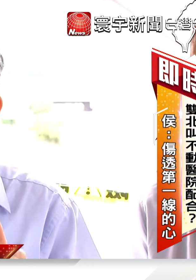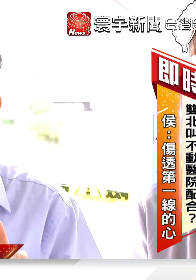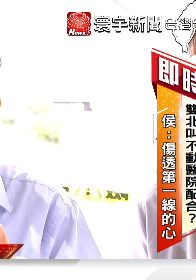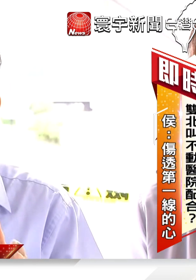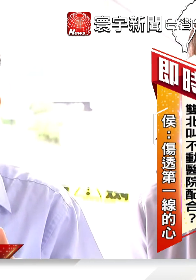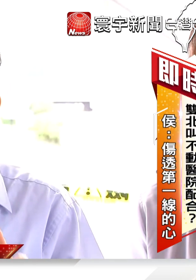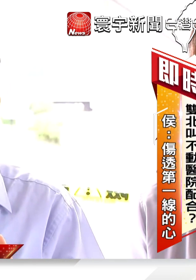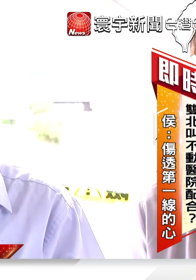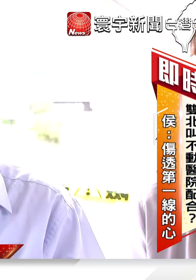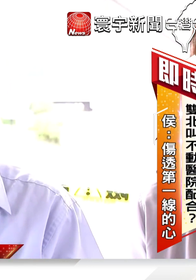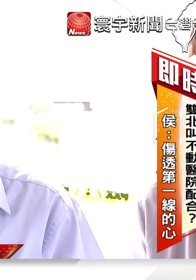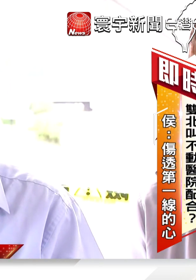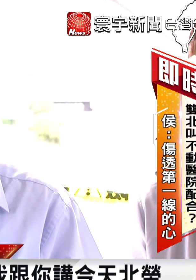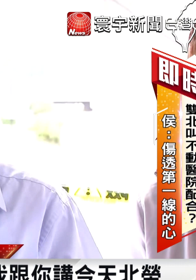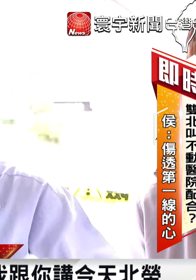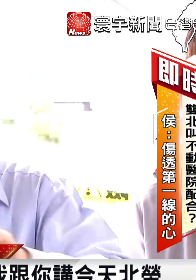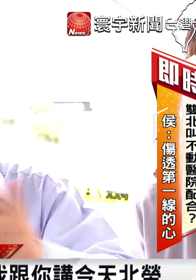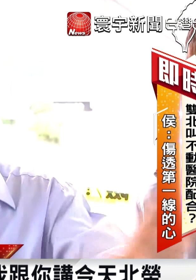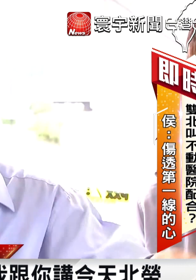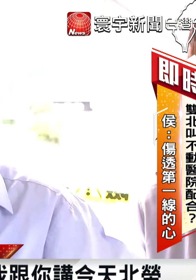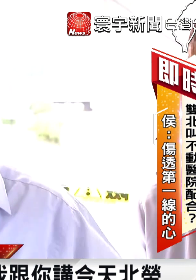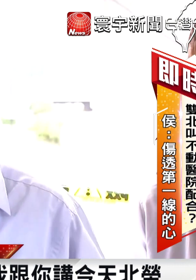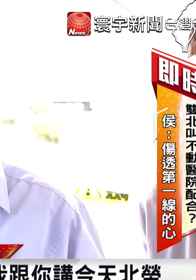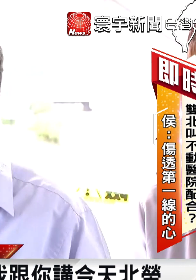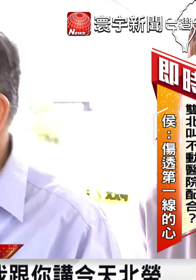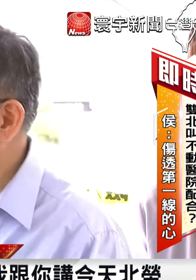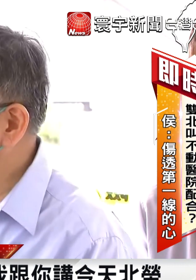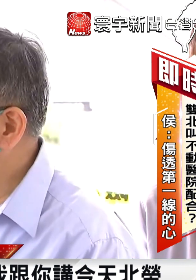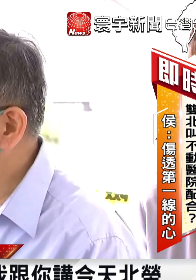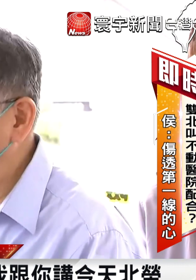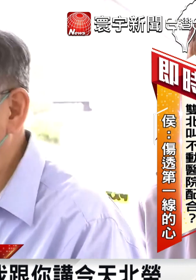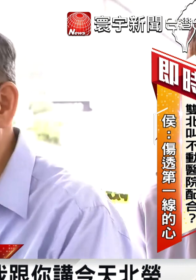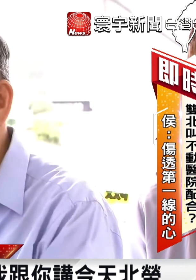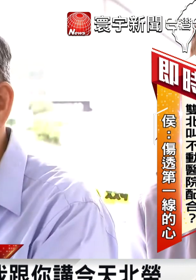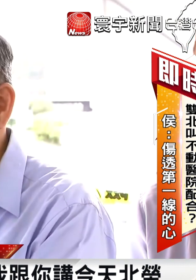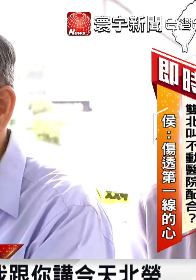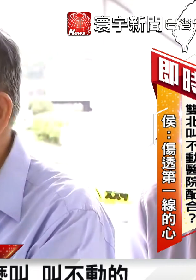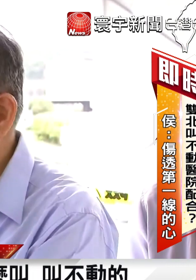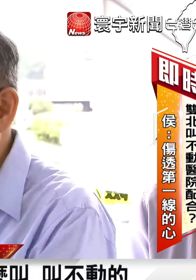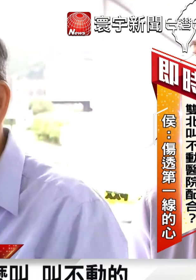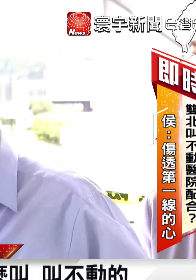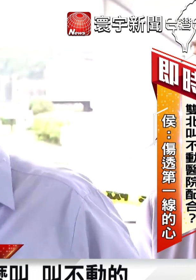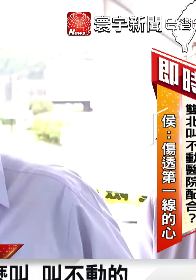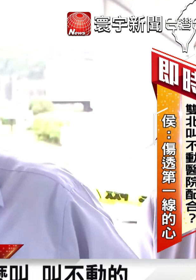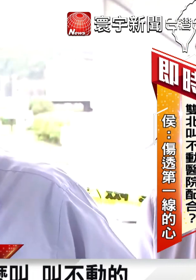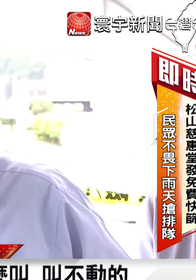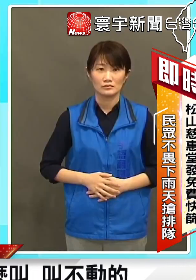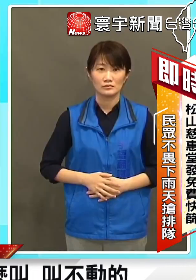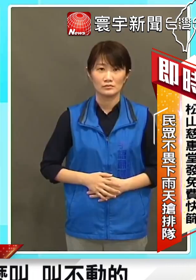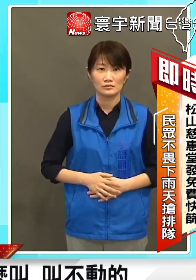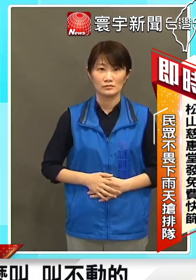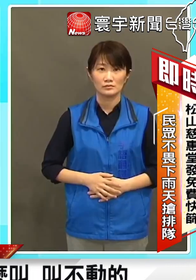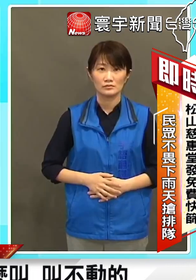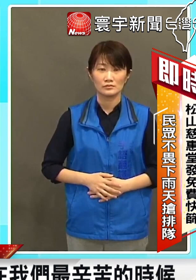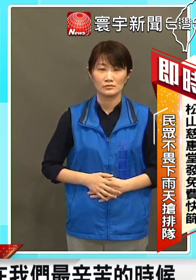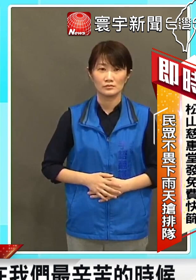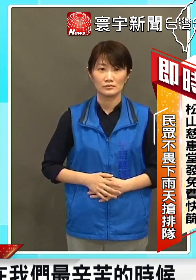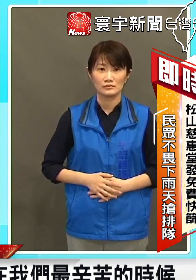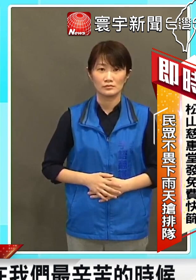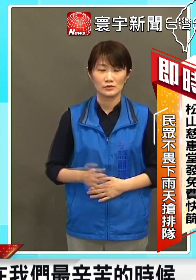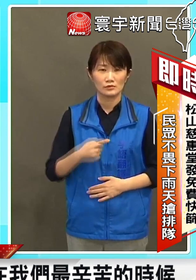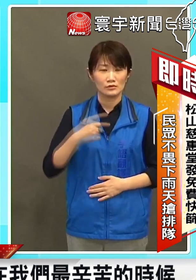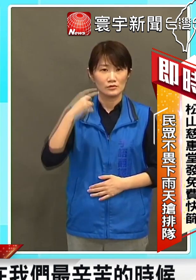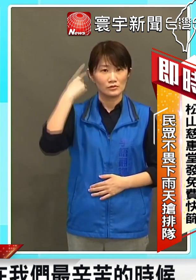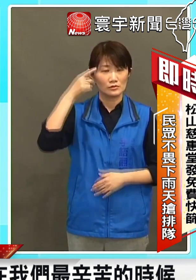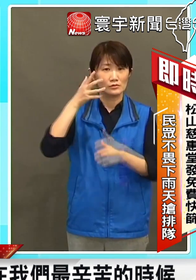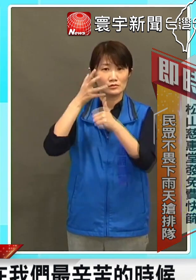民进党的新闻来着，先把责任推给别人。我跟你讲，今天北荣不是都在这里，有什么叫叫不动的？ 我想请问总